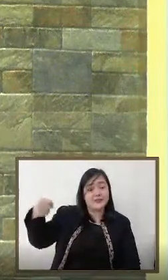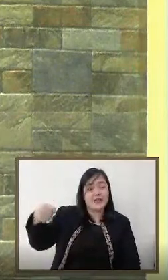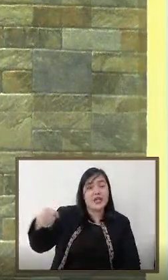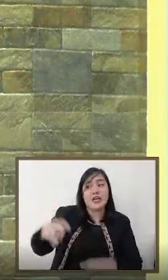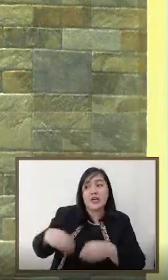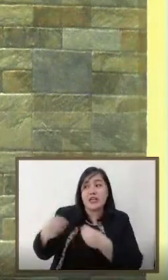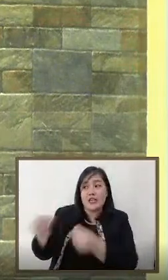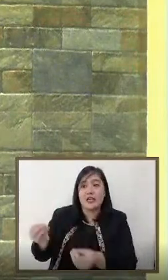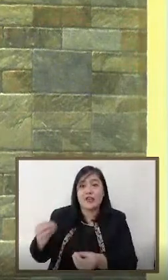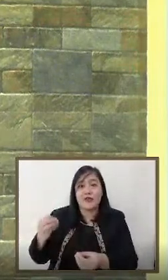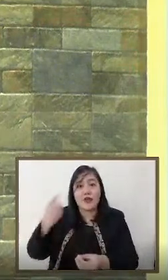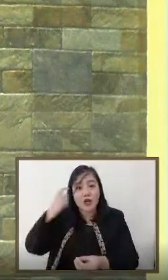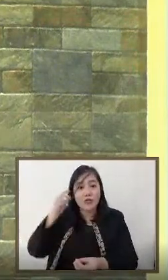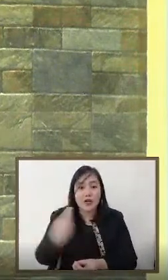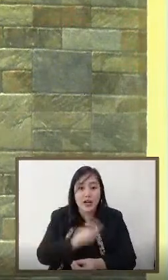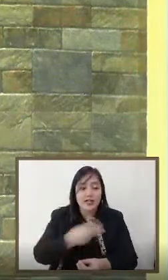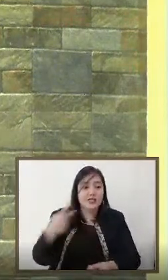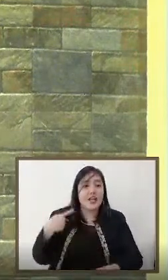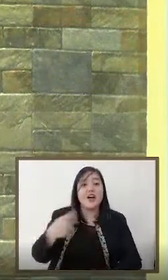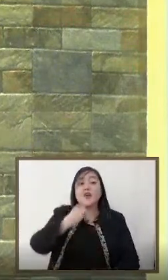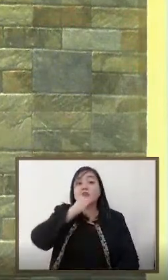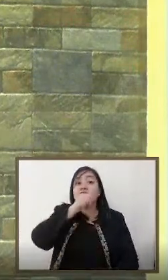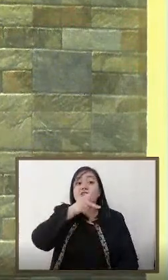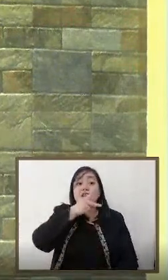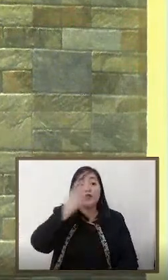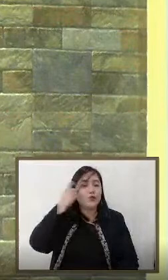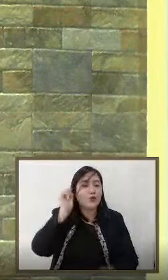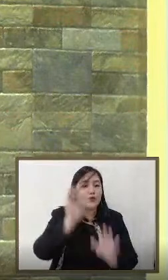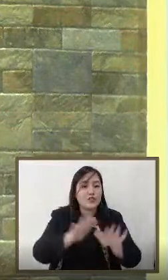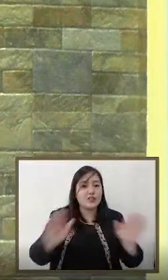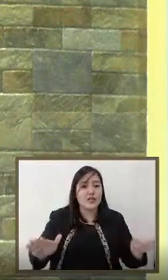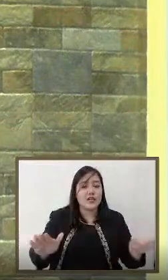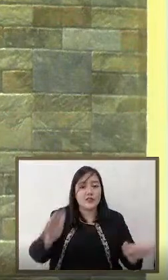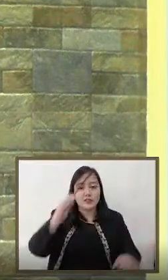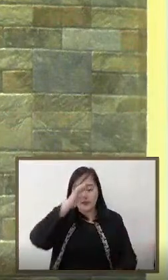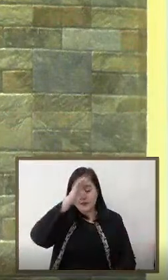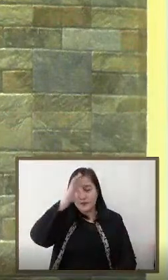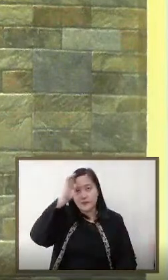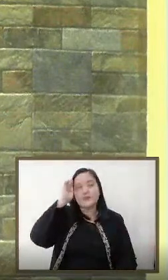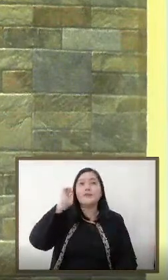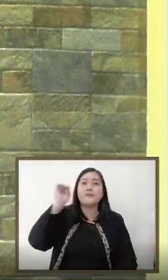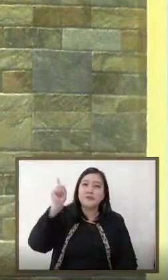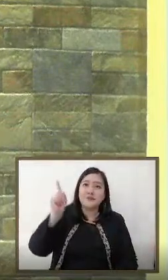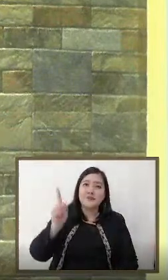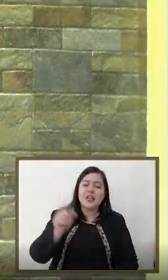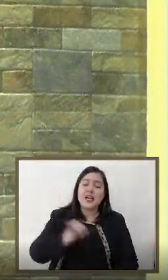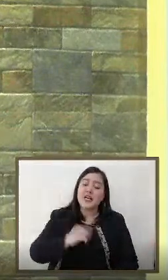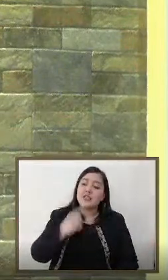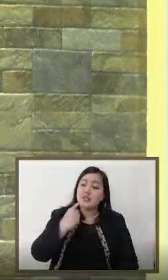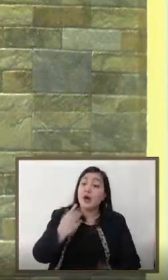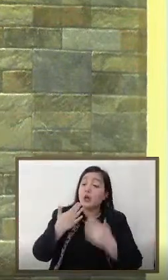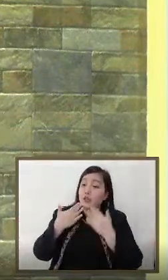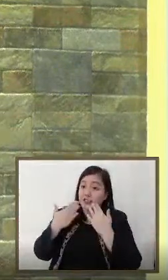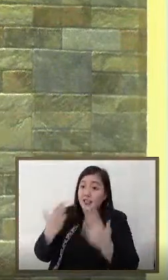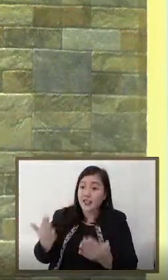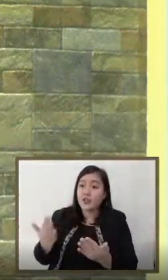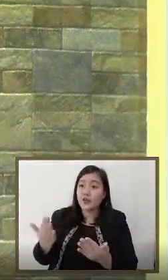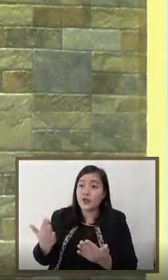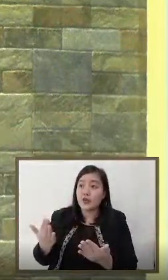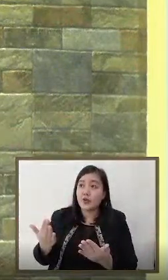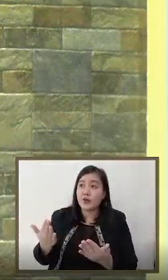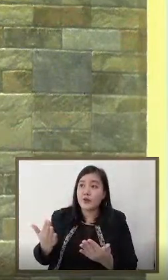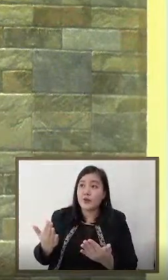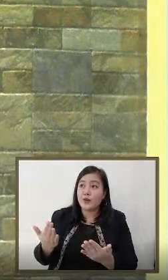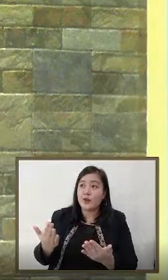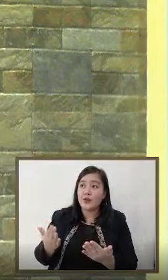ko nga. And sabi ko, sir, thank you so much po. Pwede pong malaman kung sino po sila, ano pong pangalan nila. Yun. Ay, wag na